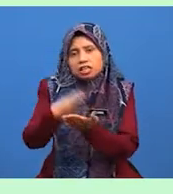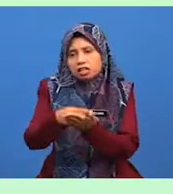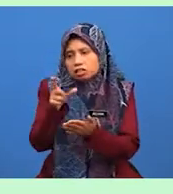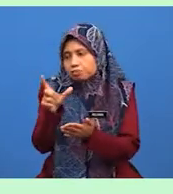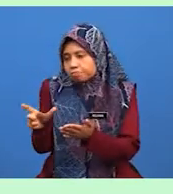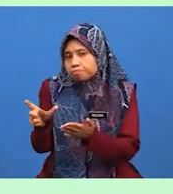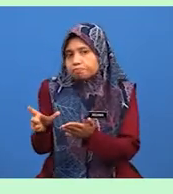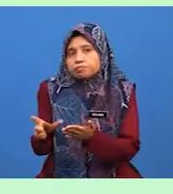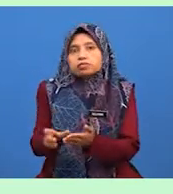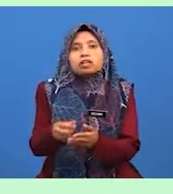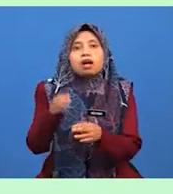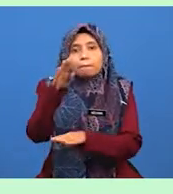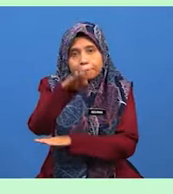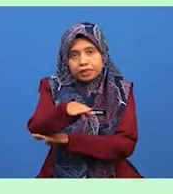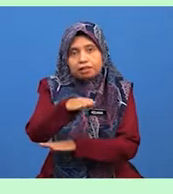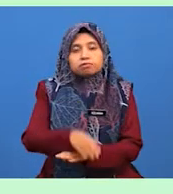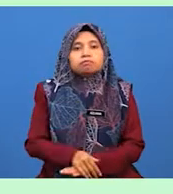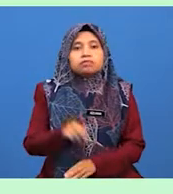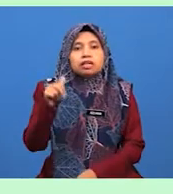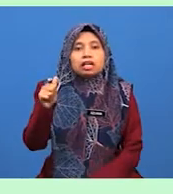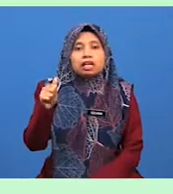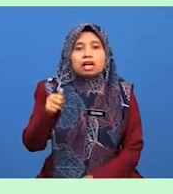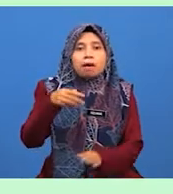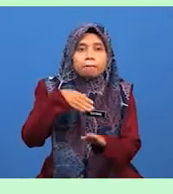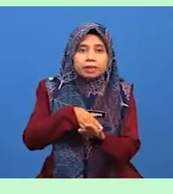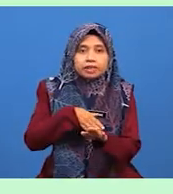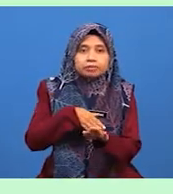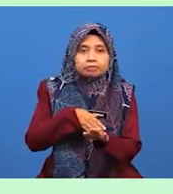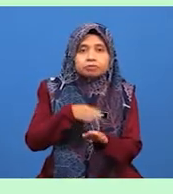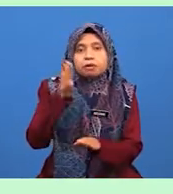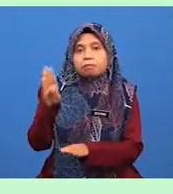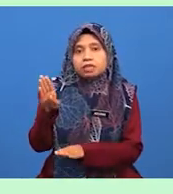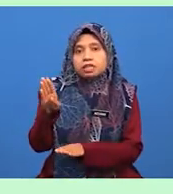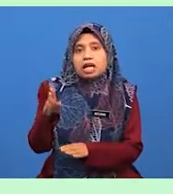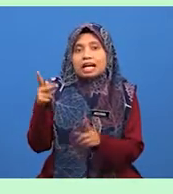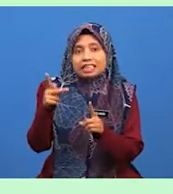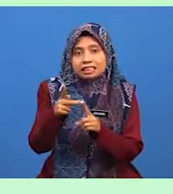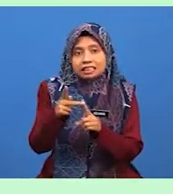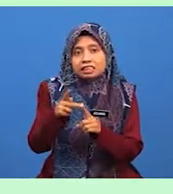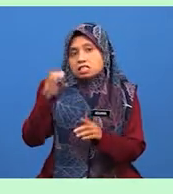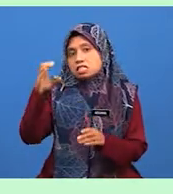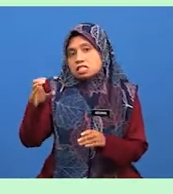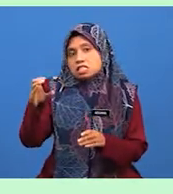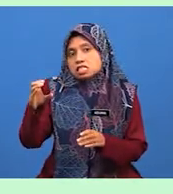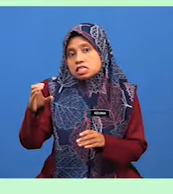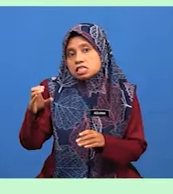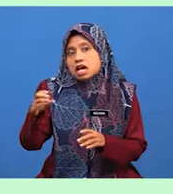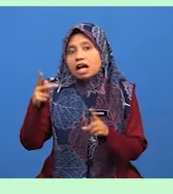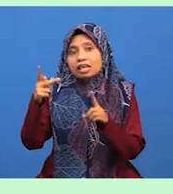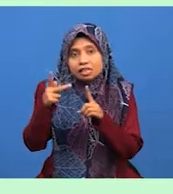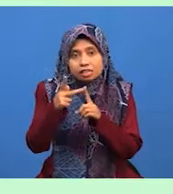jawapan petang. A. Pada, B. Ke, C.